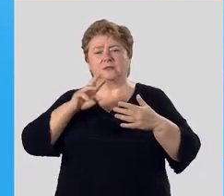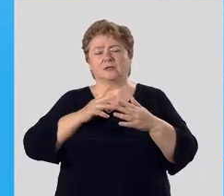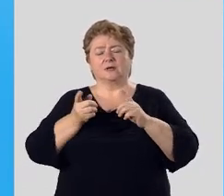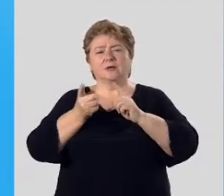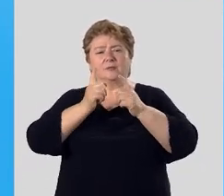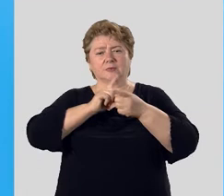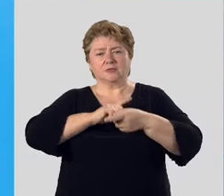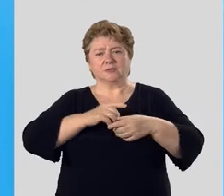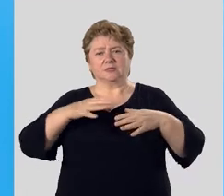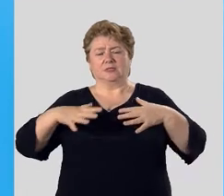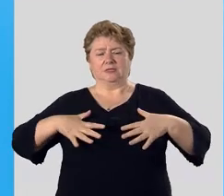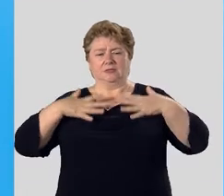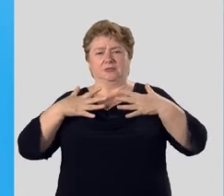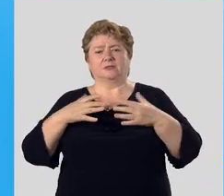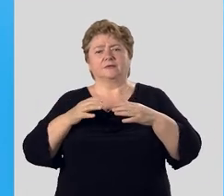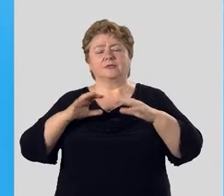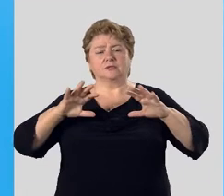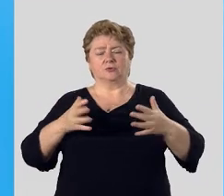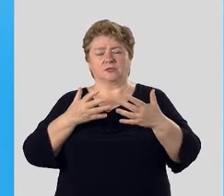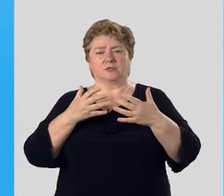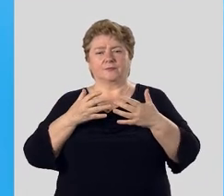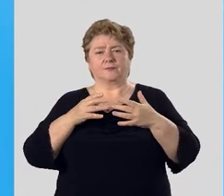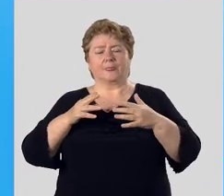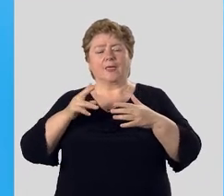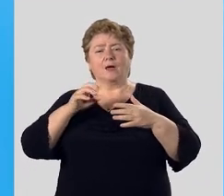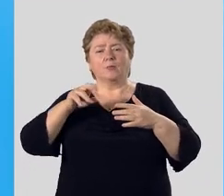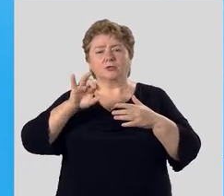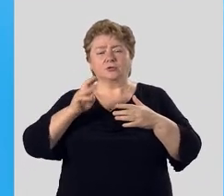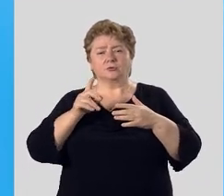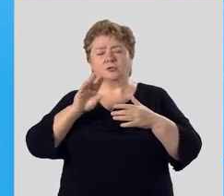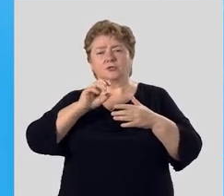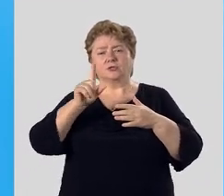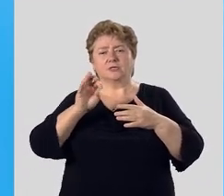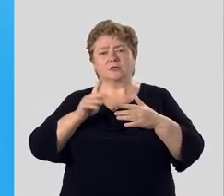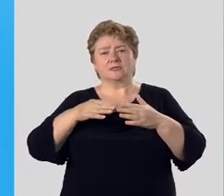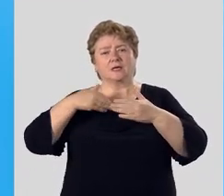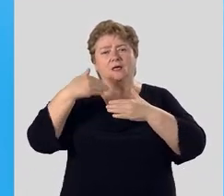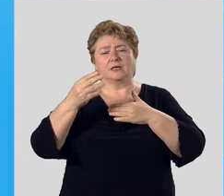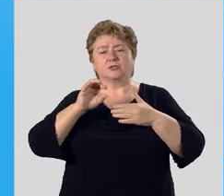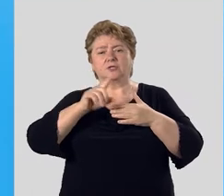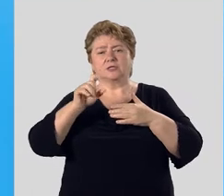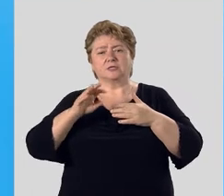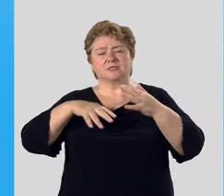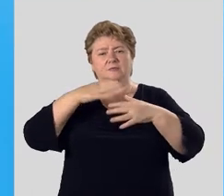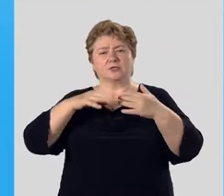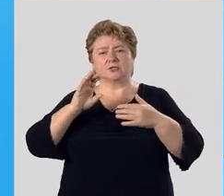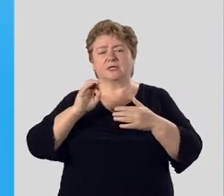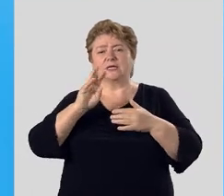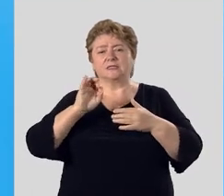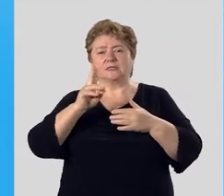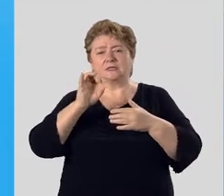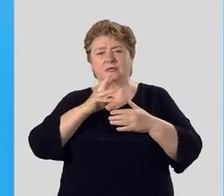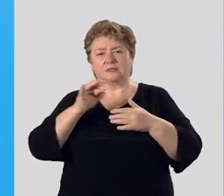перенесения стрессовых ситуаций. Поджелудочная железа относится к железам смешанной